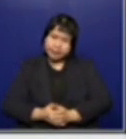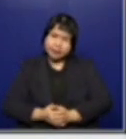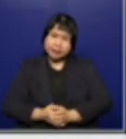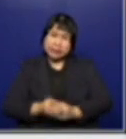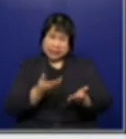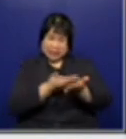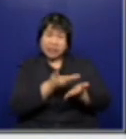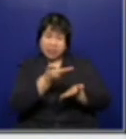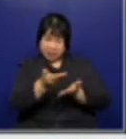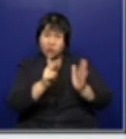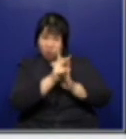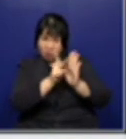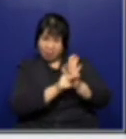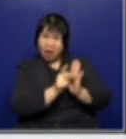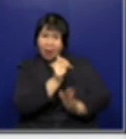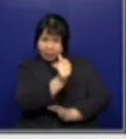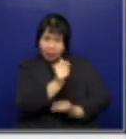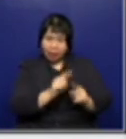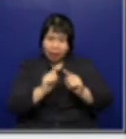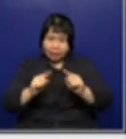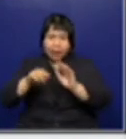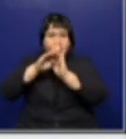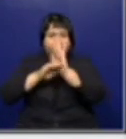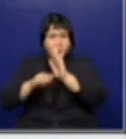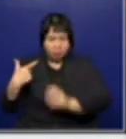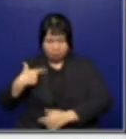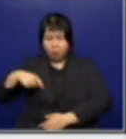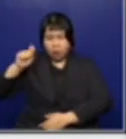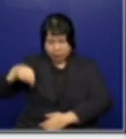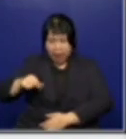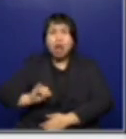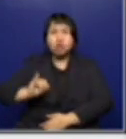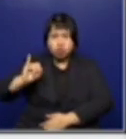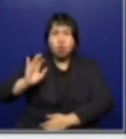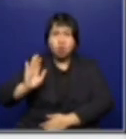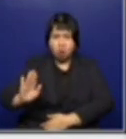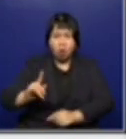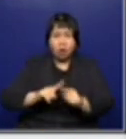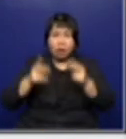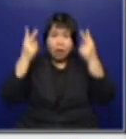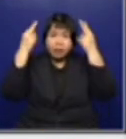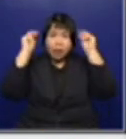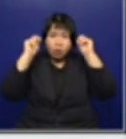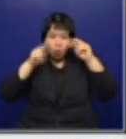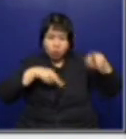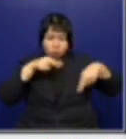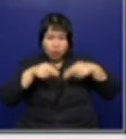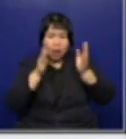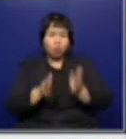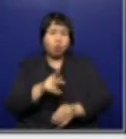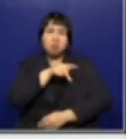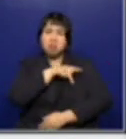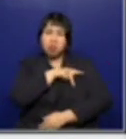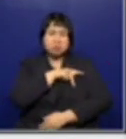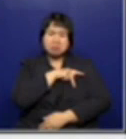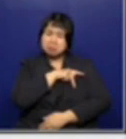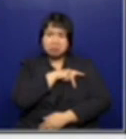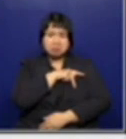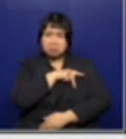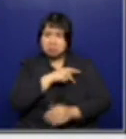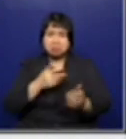าโดยชอบด้วยกฎหมายแม้ในกระบวนการศาลจะถูกต้องก็ตามท่านนายกซึ่งดูแลพุทธศาสนาในส่วน